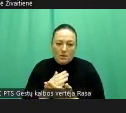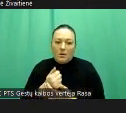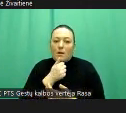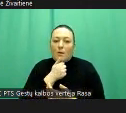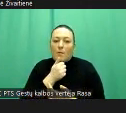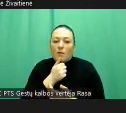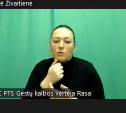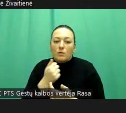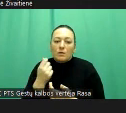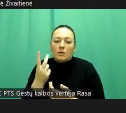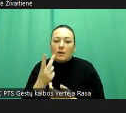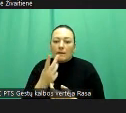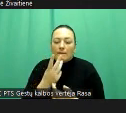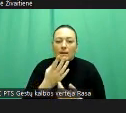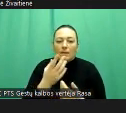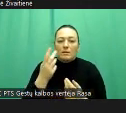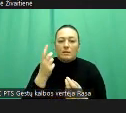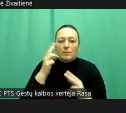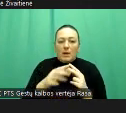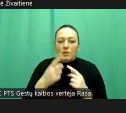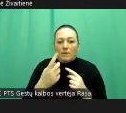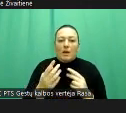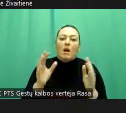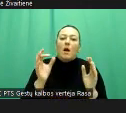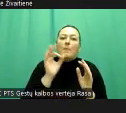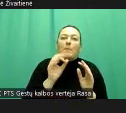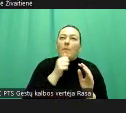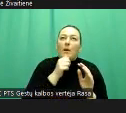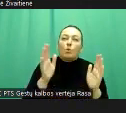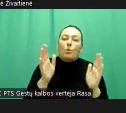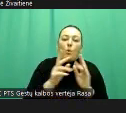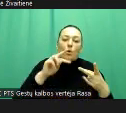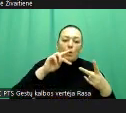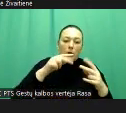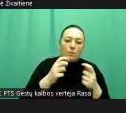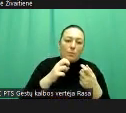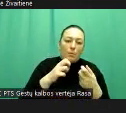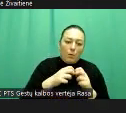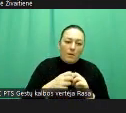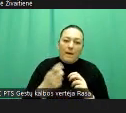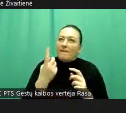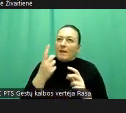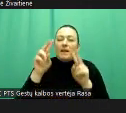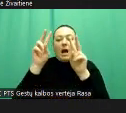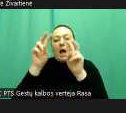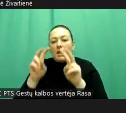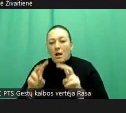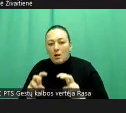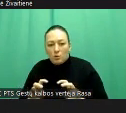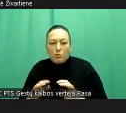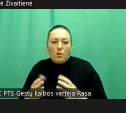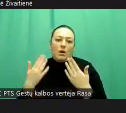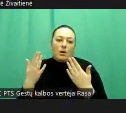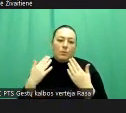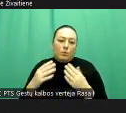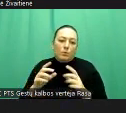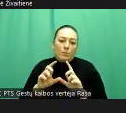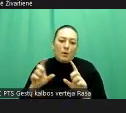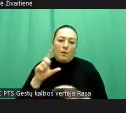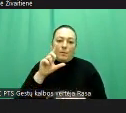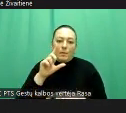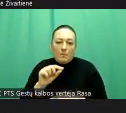keli sprendžia vieną problemą, pavyzdžiui, klimato kaitos problemą, o ne vien tik analizuoti tai, sakykime, gamtos mokslo pamokoje